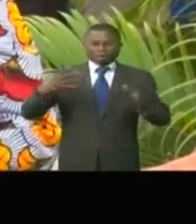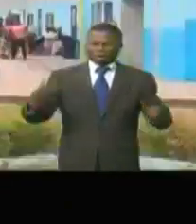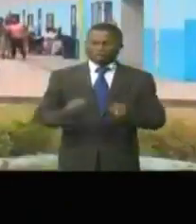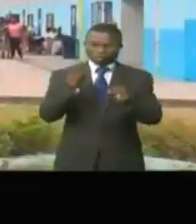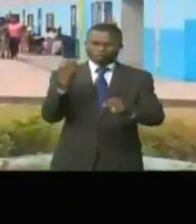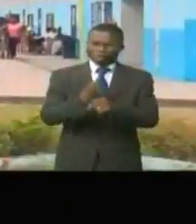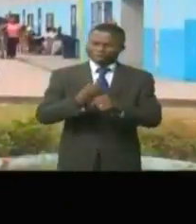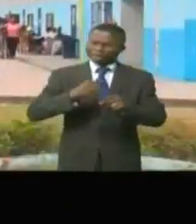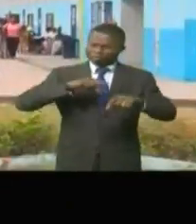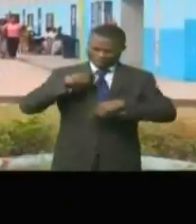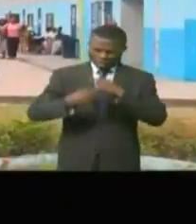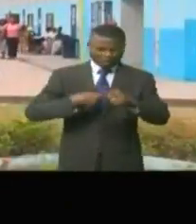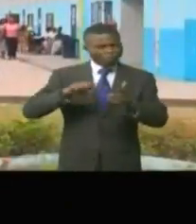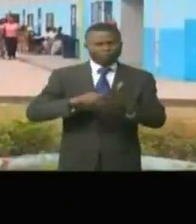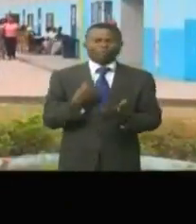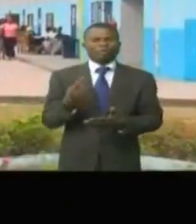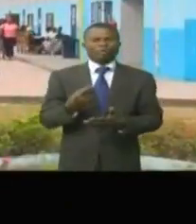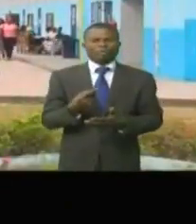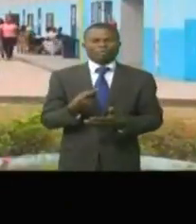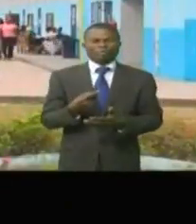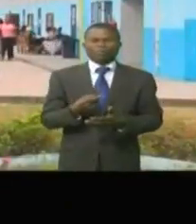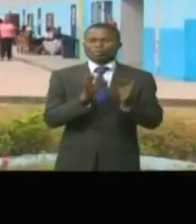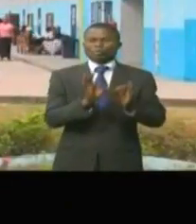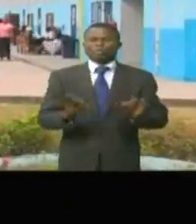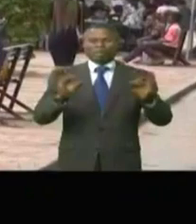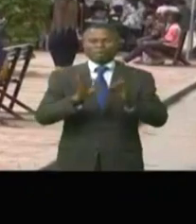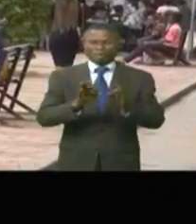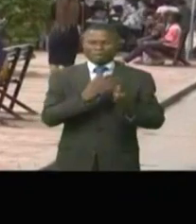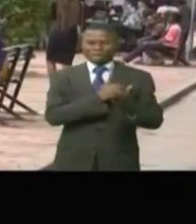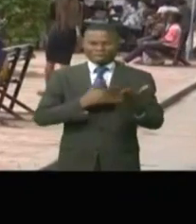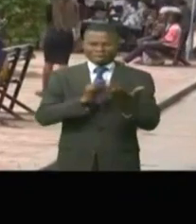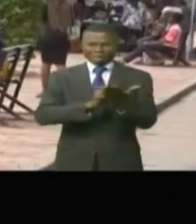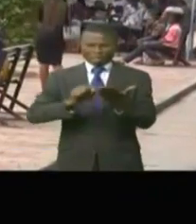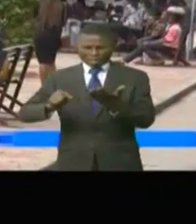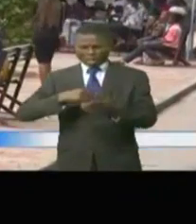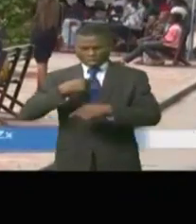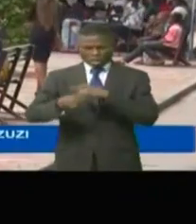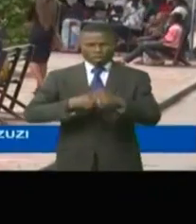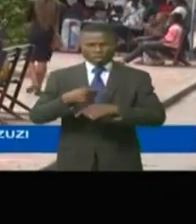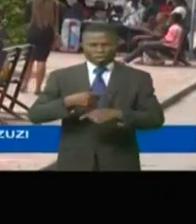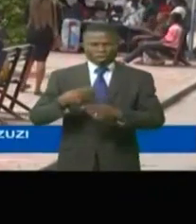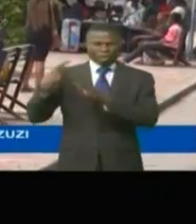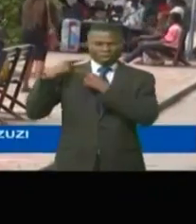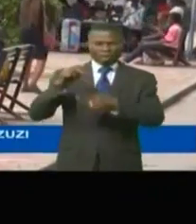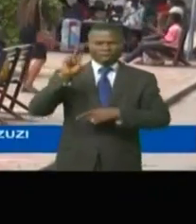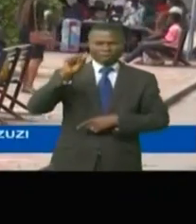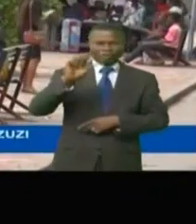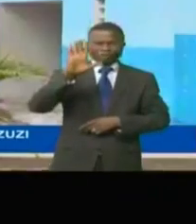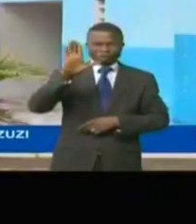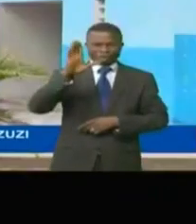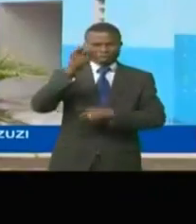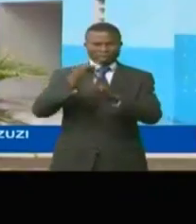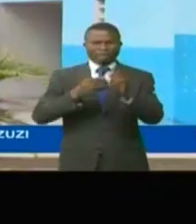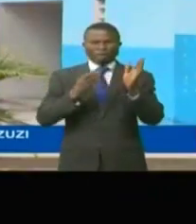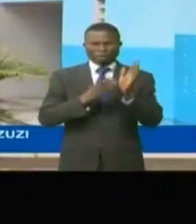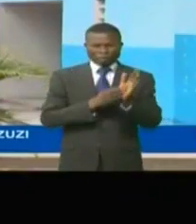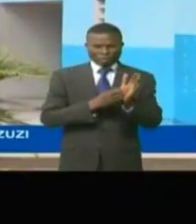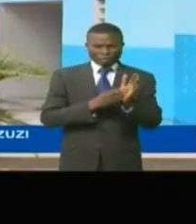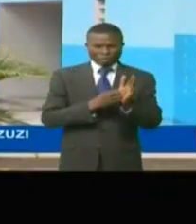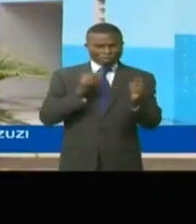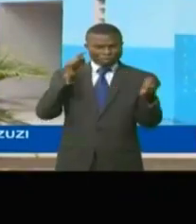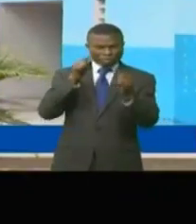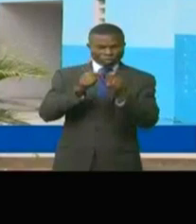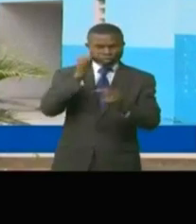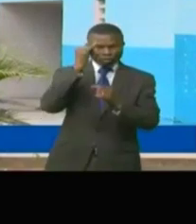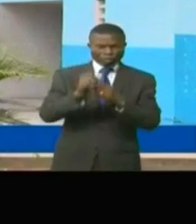l'emploi. Il est important de noter que les inscriptions à l'ISAM ont débuté depuis le 25 septembre